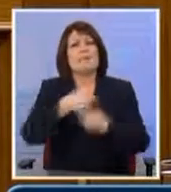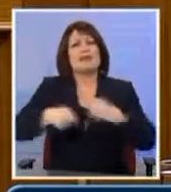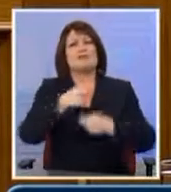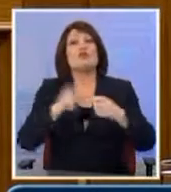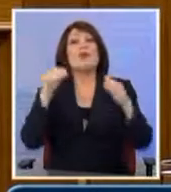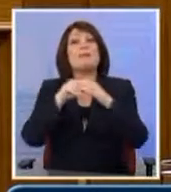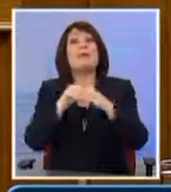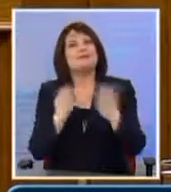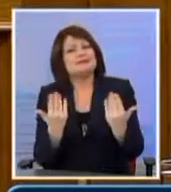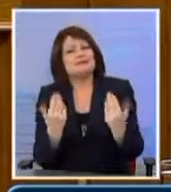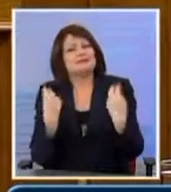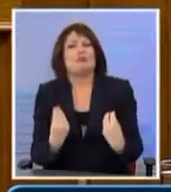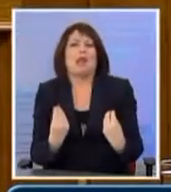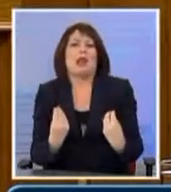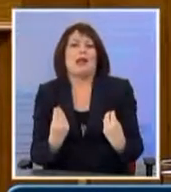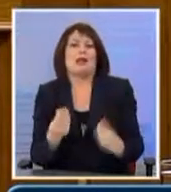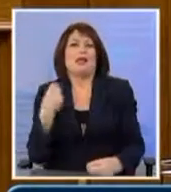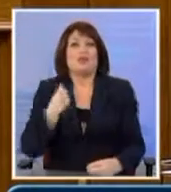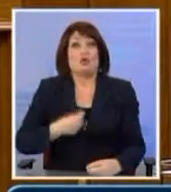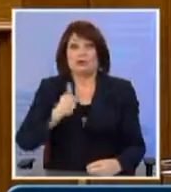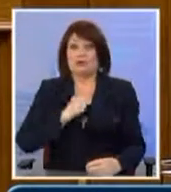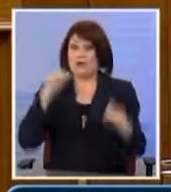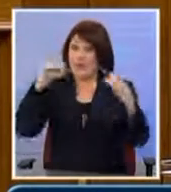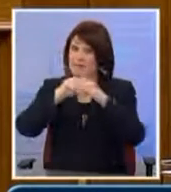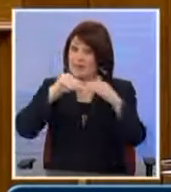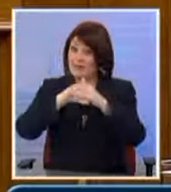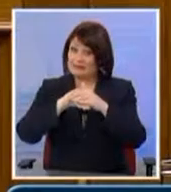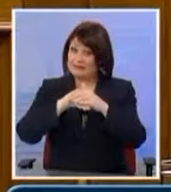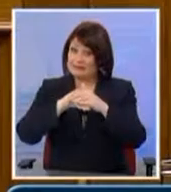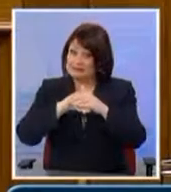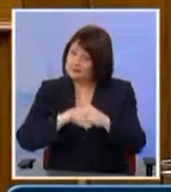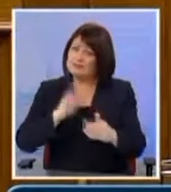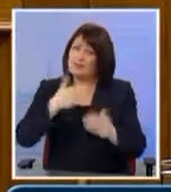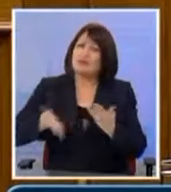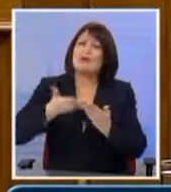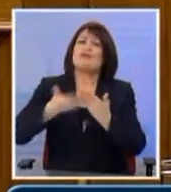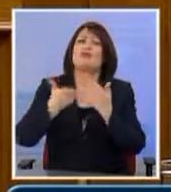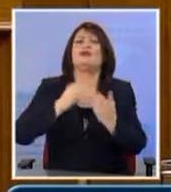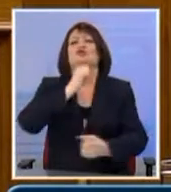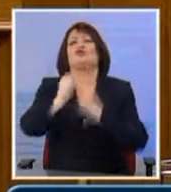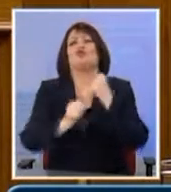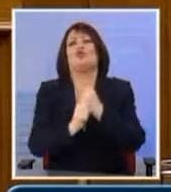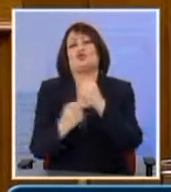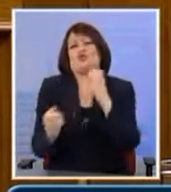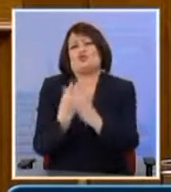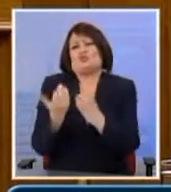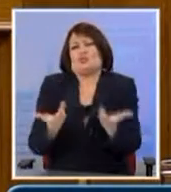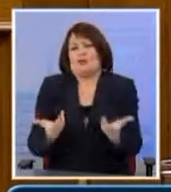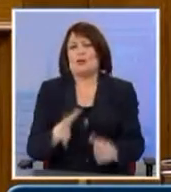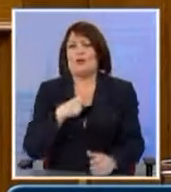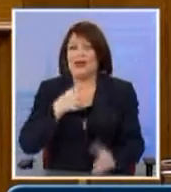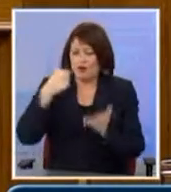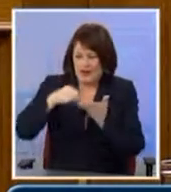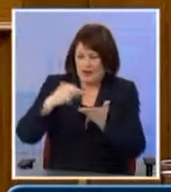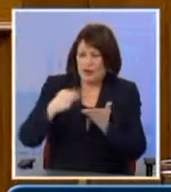και τις επενδύσεις, ώστε δημόσιες και ιδιωτικές επενδύσεις να αυξάνουν τη συμβολή τους στο ετήσιο παραγόμενο προϊόν. Και θέλω να κάνω μια